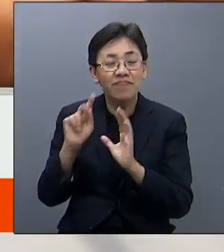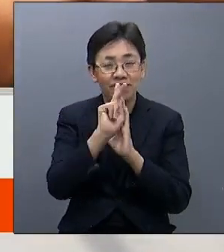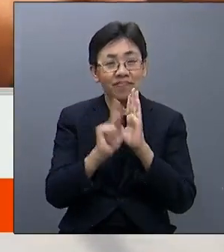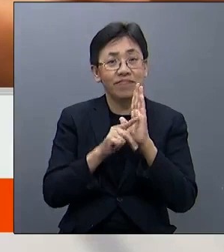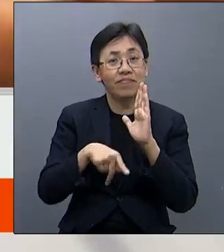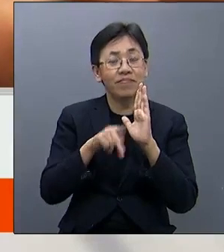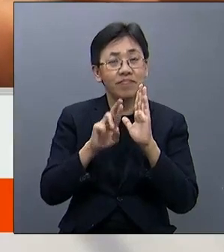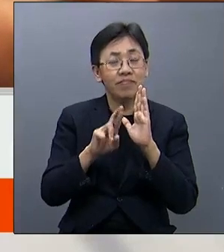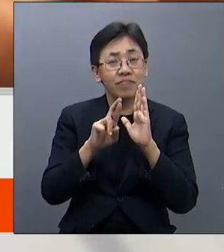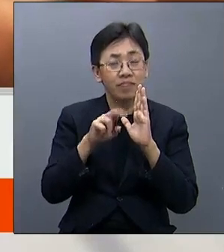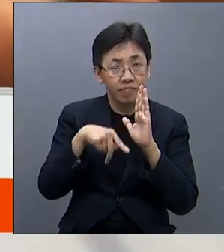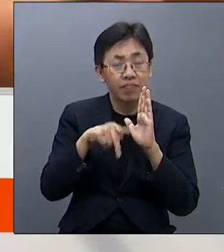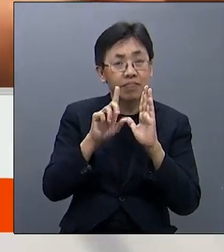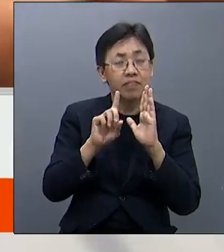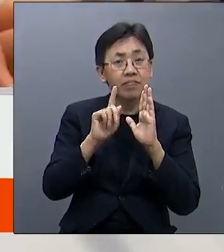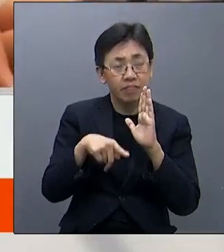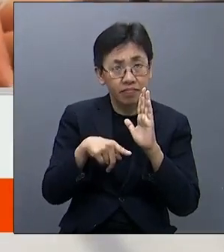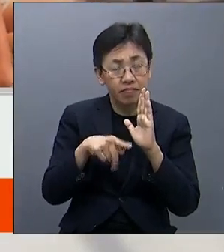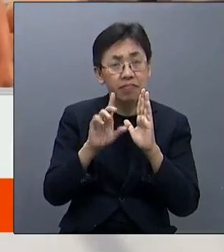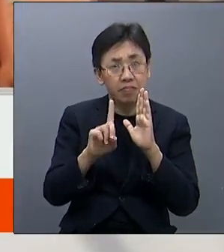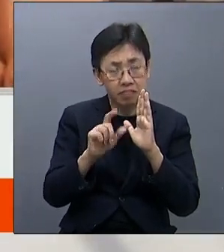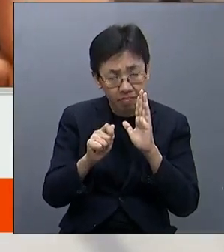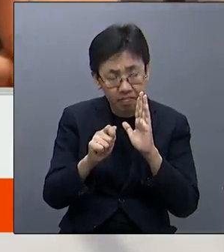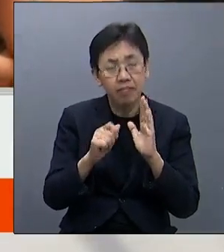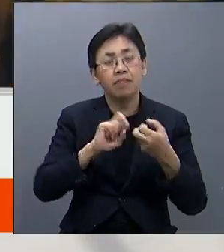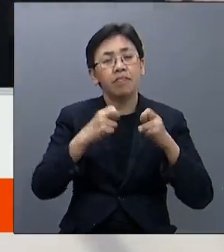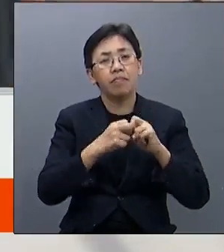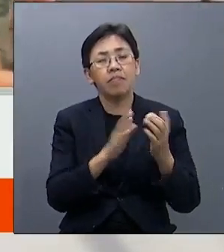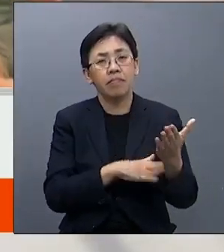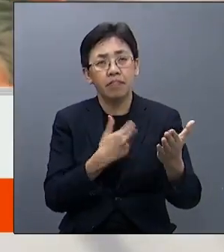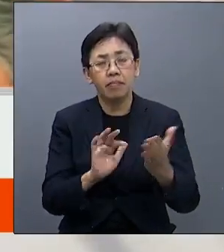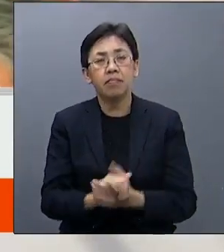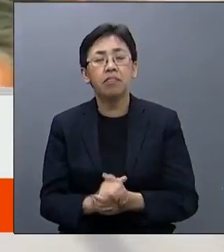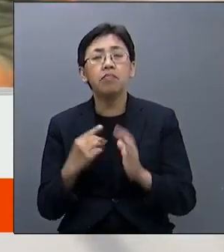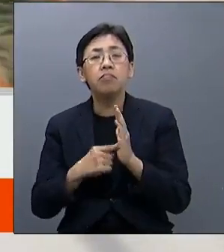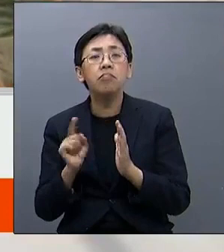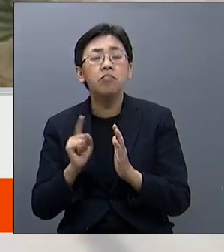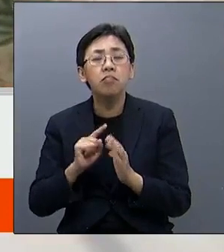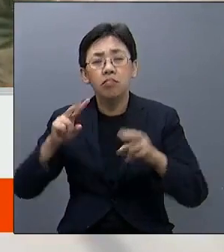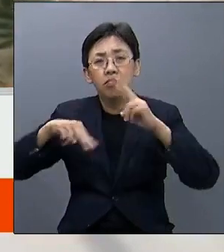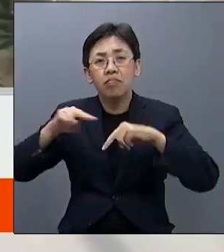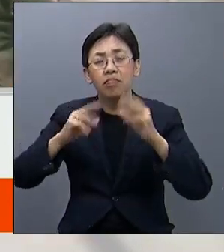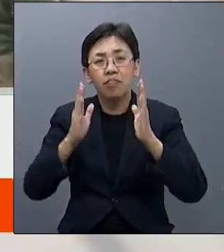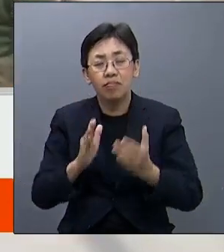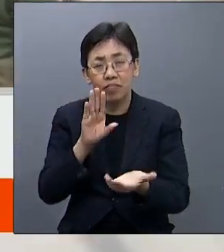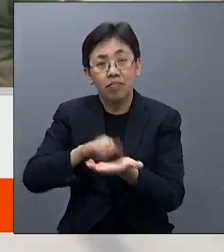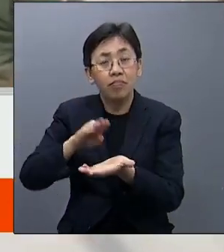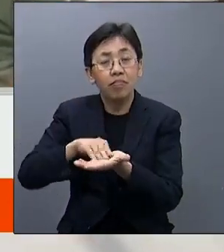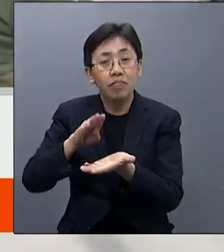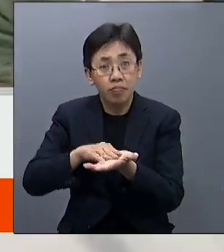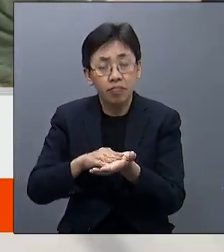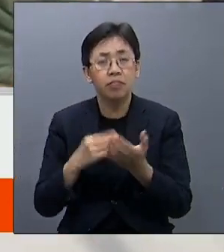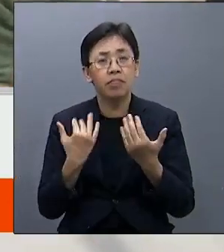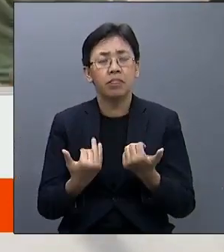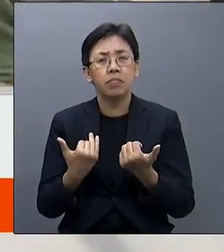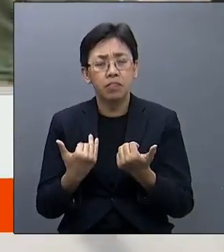พราะว่ามีการกระทำเช่นนี้มายาวนานแล้วครับ ค่ะค่ะ ครับจากเมื่อเช้านี้เลยต้องตรวจสอบไปนะครับคนขายข้อมูลเนี่ยครับทุกวันนี้